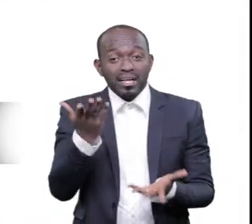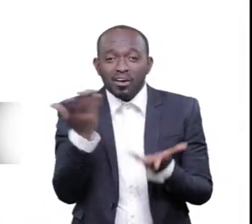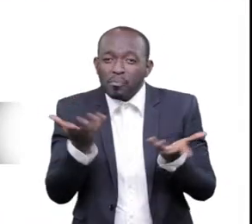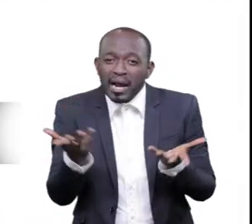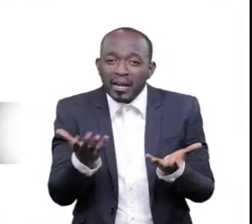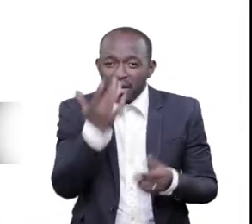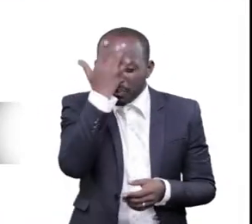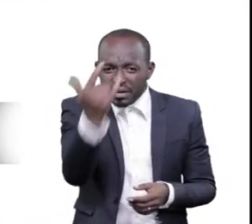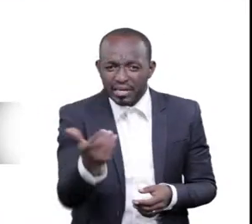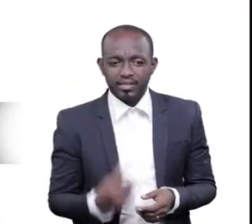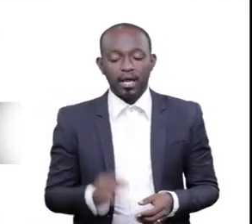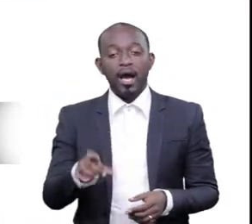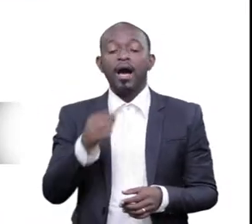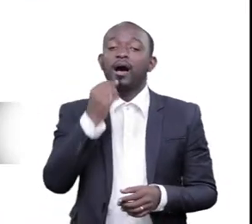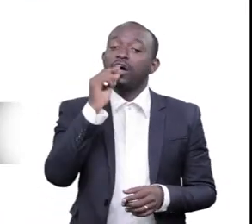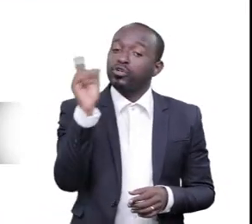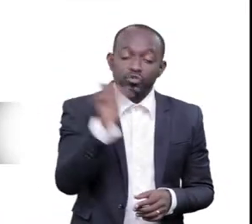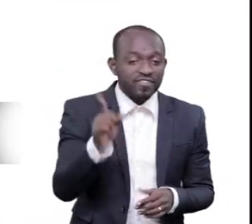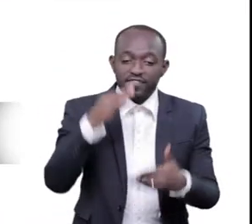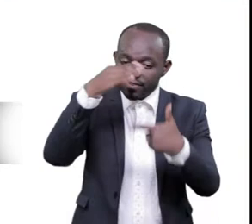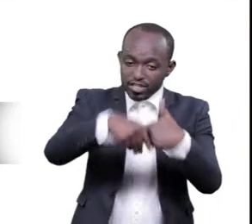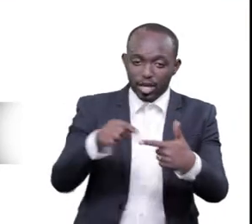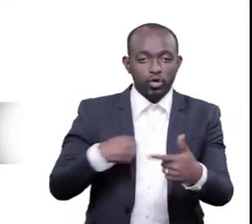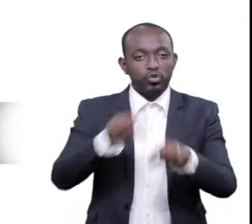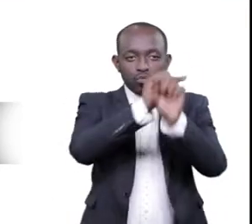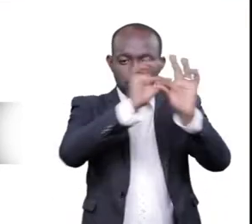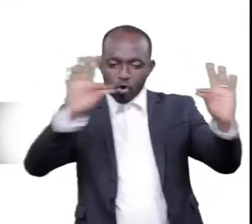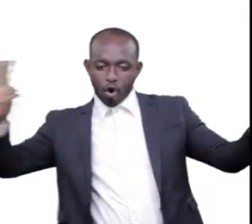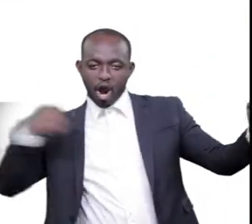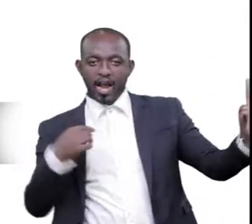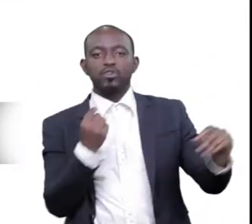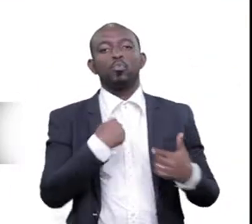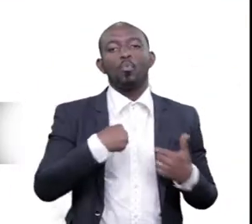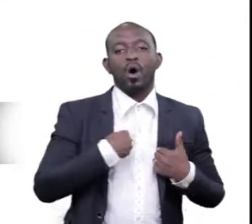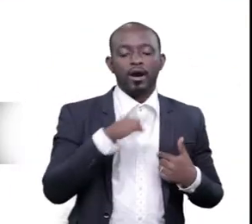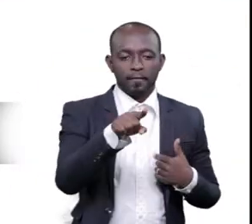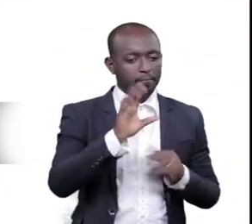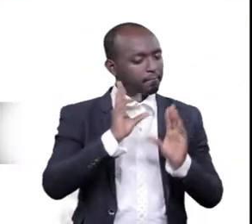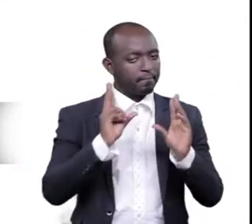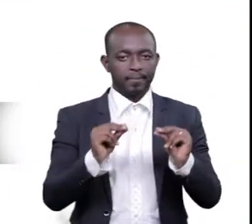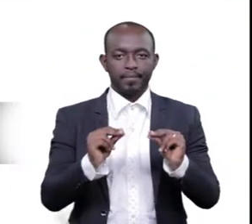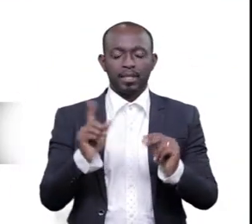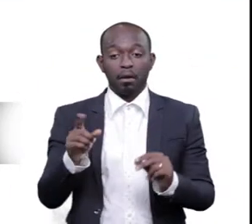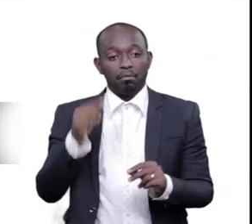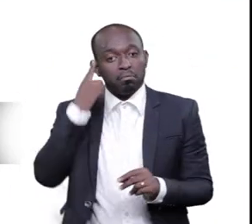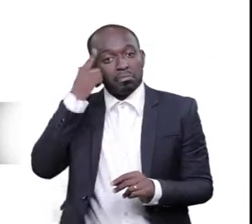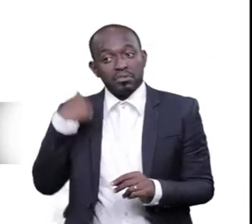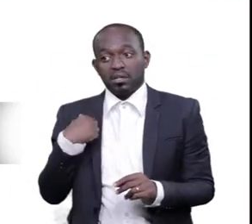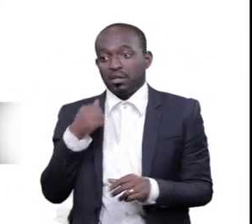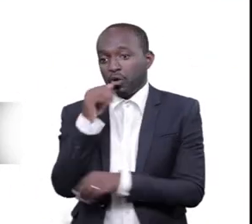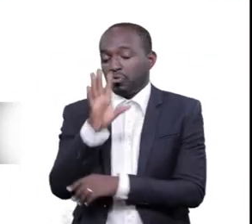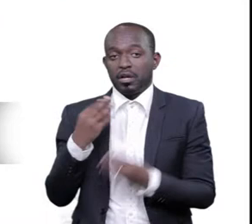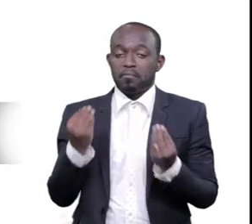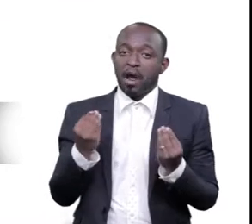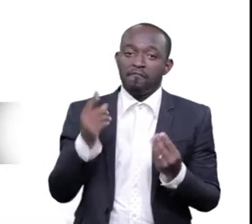nyine ntuzawanikeho umugozi wacu nta muntu ujya wanikaho numva yuko batibura n'uko wenda bakunda gufura icyo gihe hari